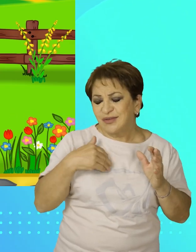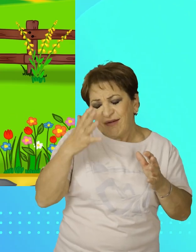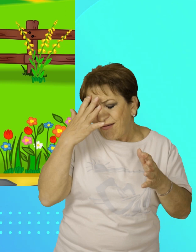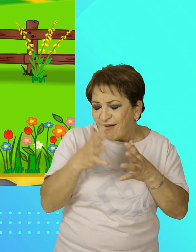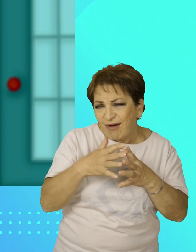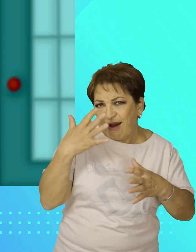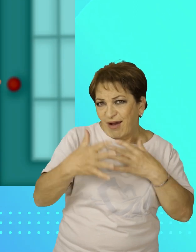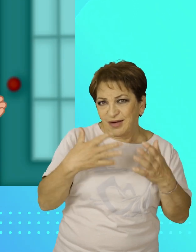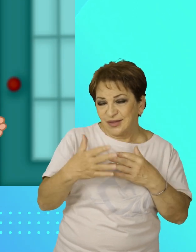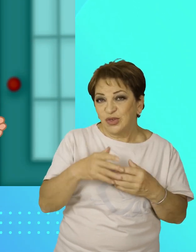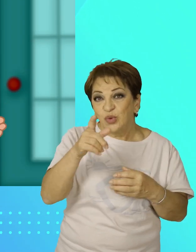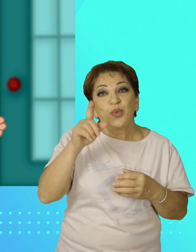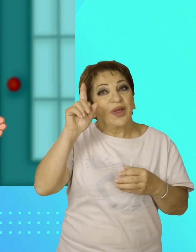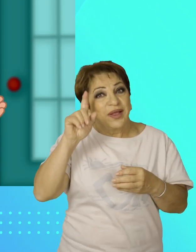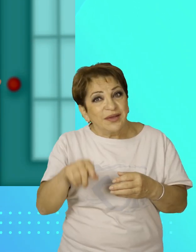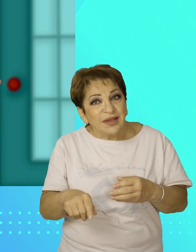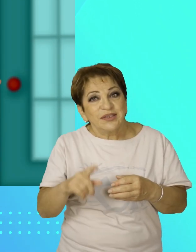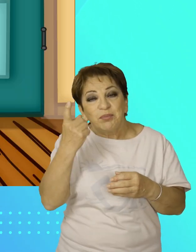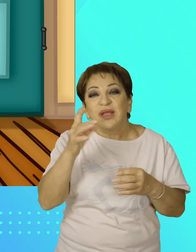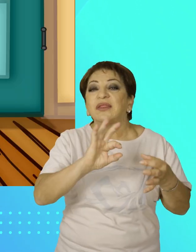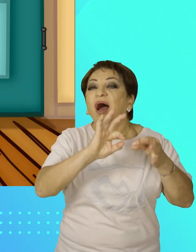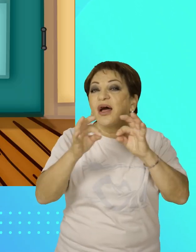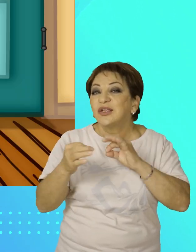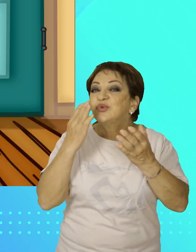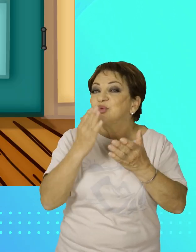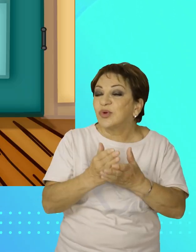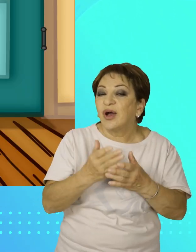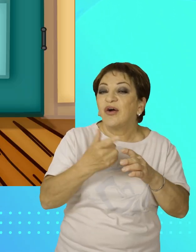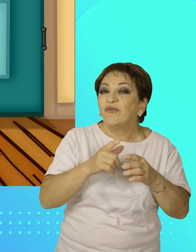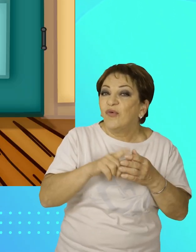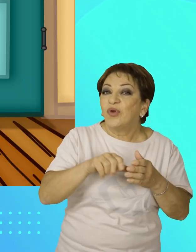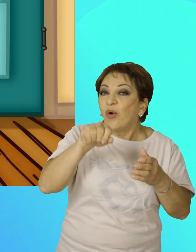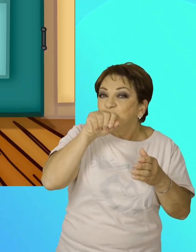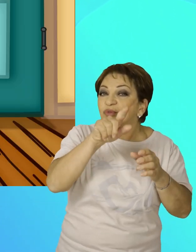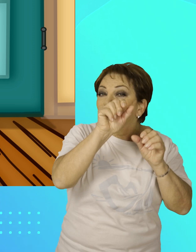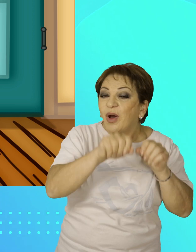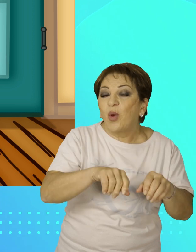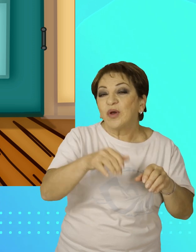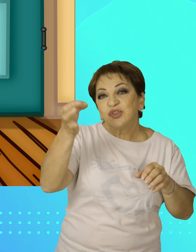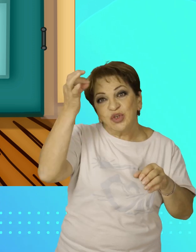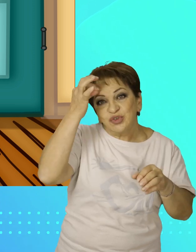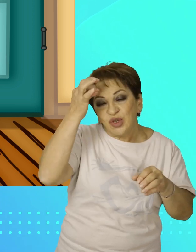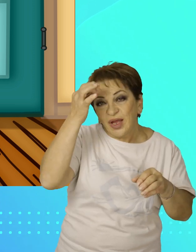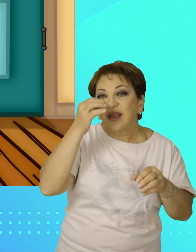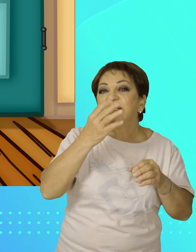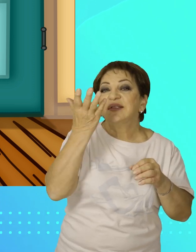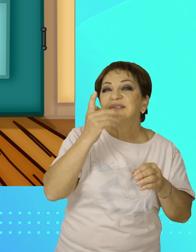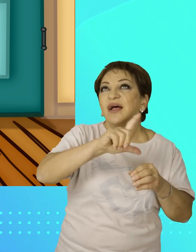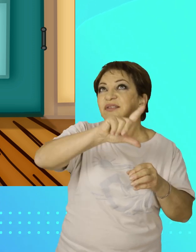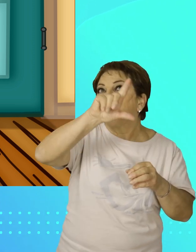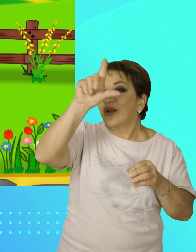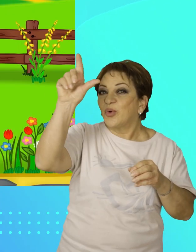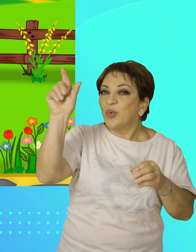Այսկ գիտես, որ կամի նախադասություն, որի օգնությամբ կարող է սիշել ծիացանի գույների